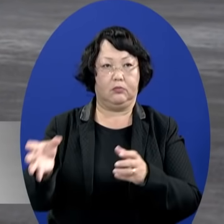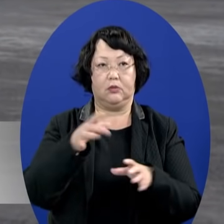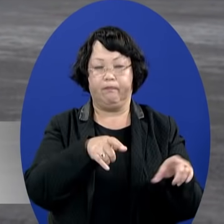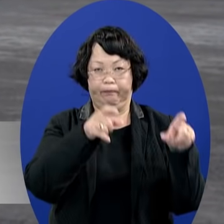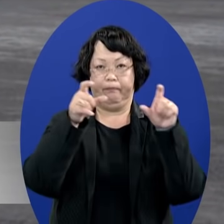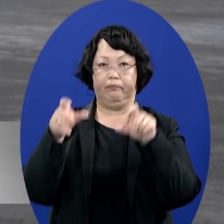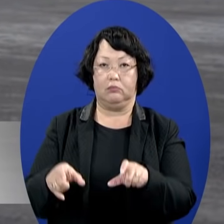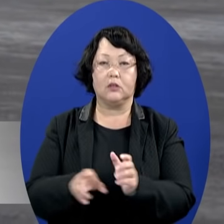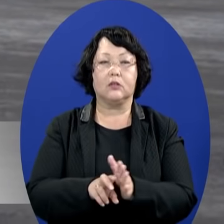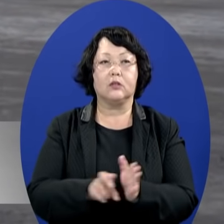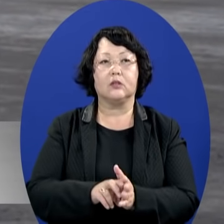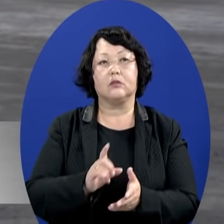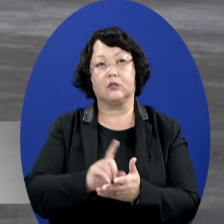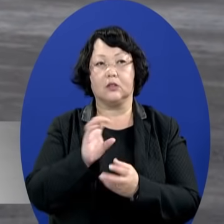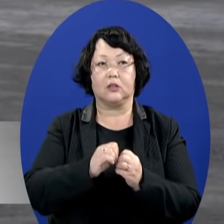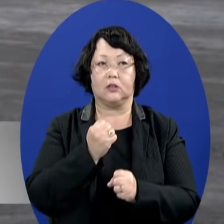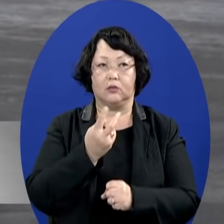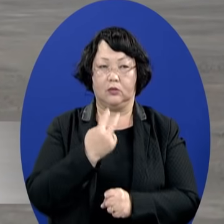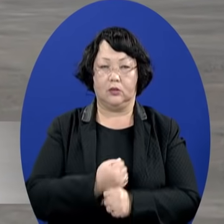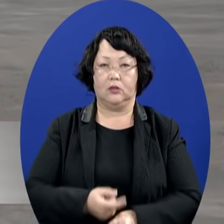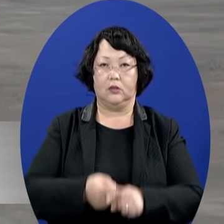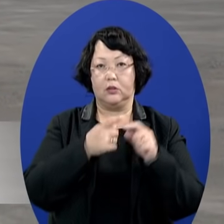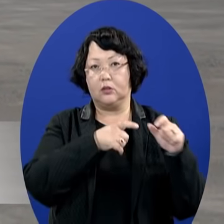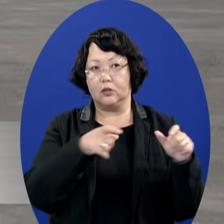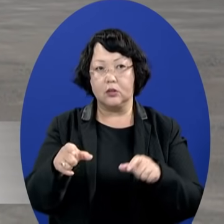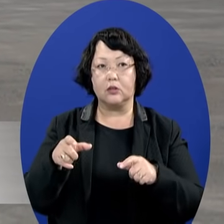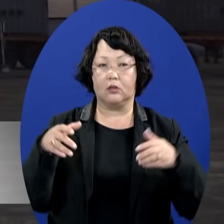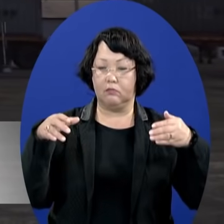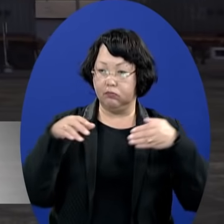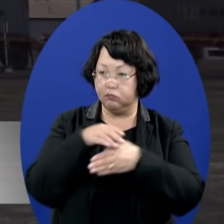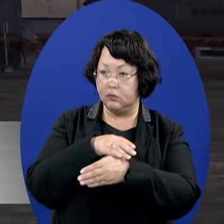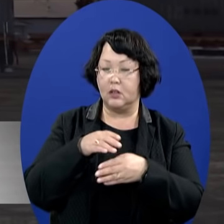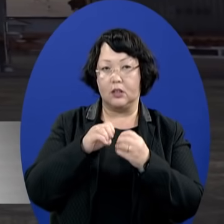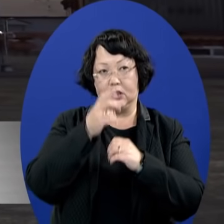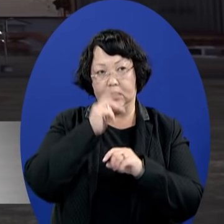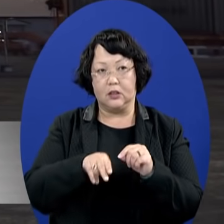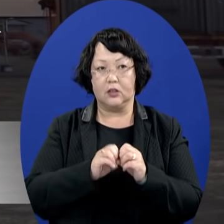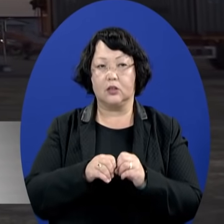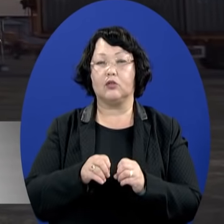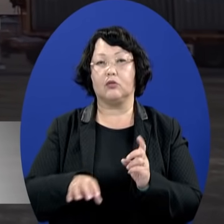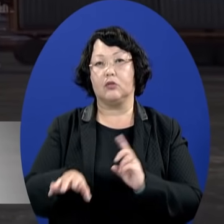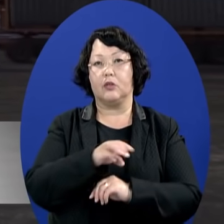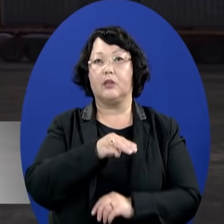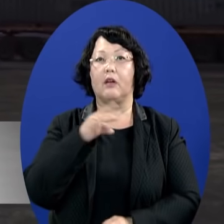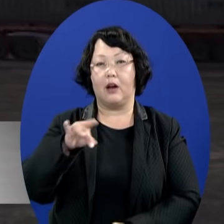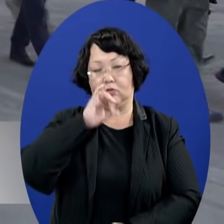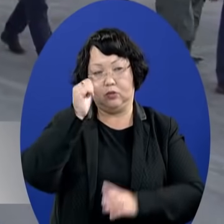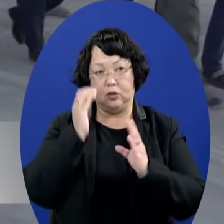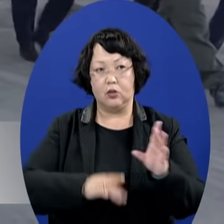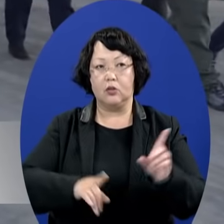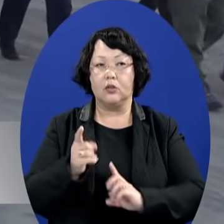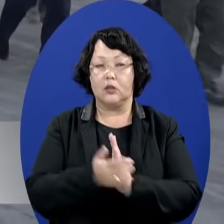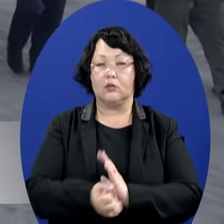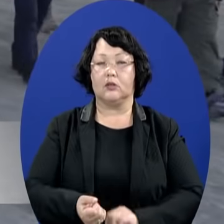Экспортыг нэмэгдүүлэх хэд хэдэн ажил хийж байгаагийн эхнийх нь чиглэх тээврийн терминал болж байна. Цаашид логистикийн асуудлаа шийдэж, өрсөлдөх чадвараа нэмэгдүүлэхийн